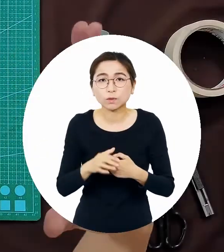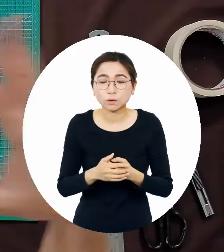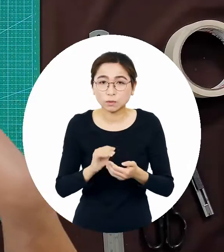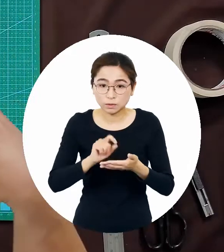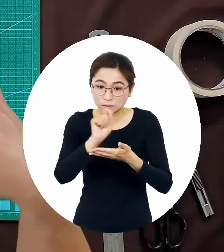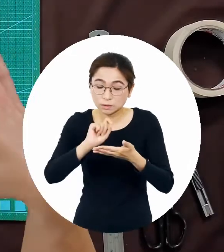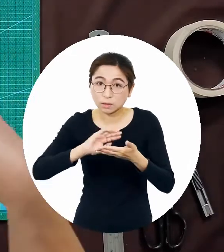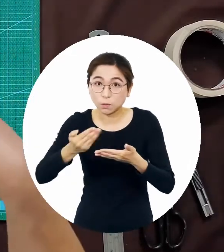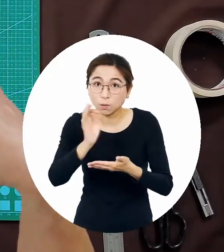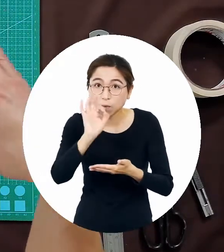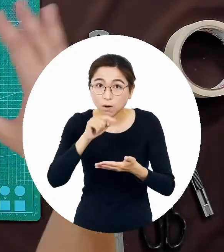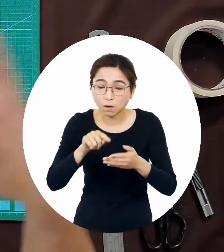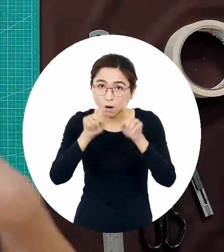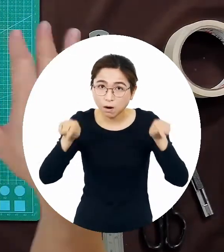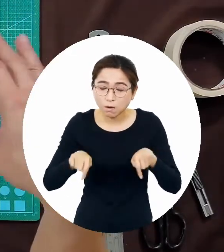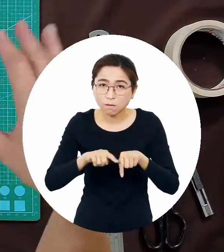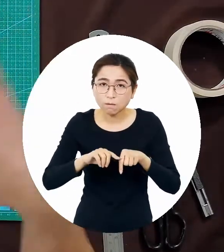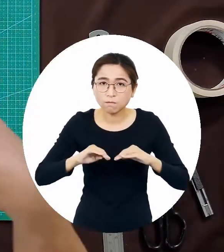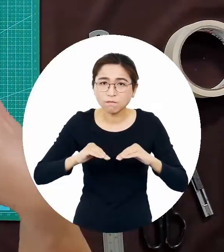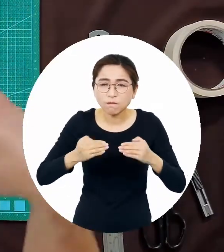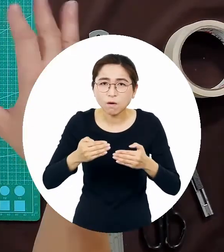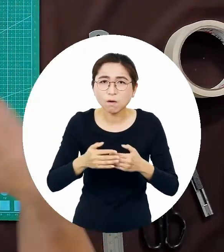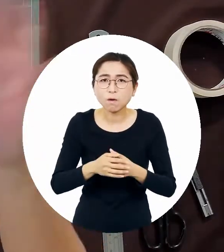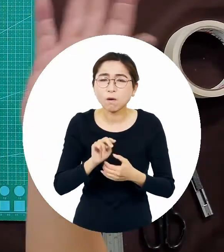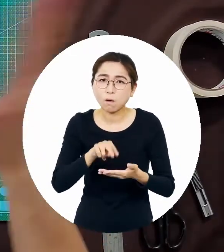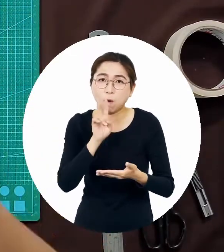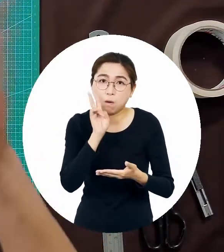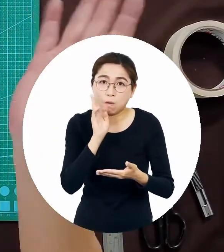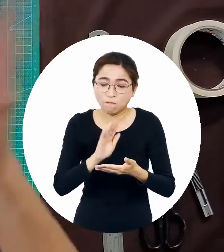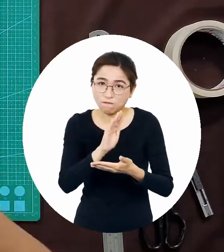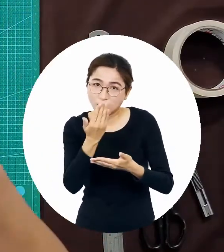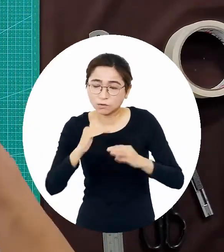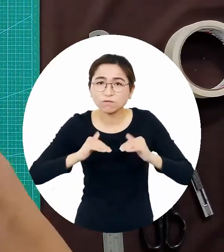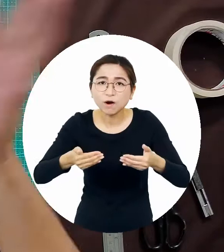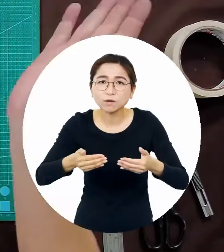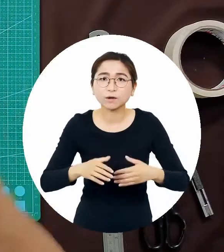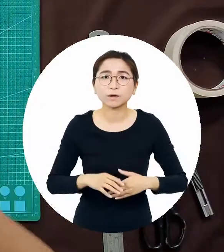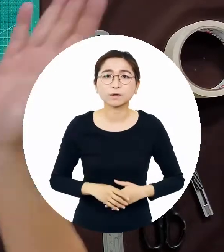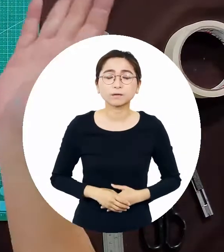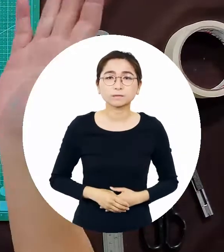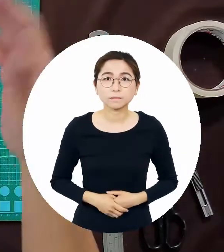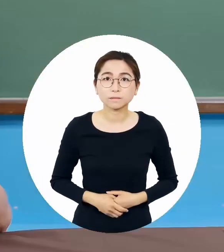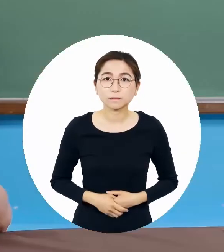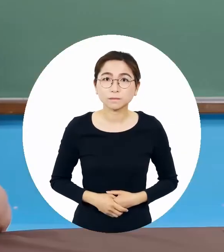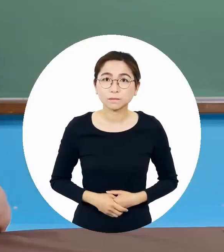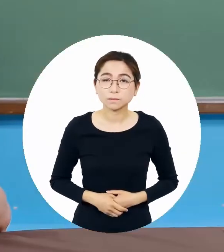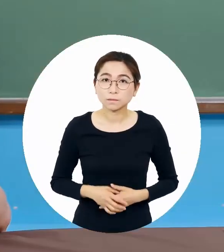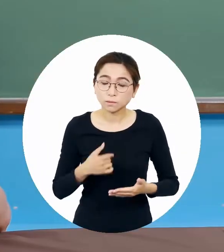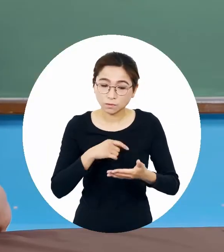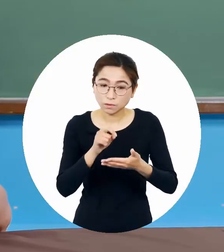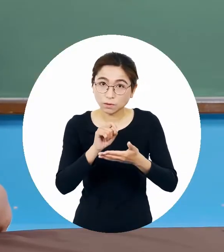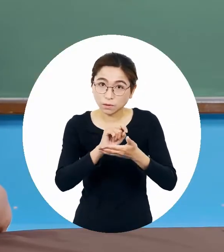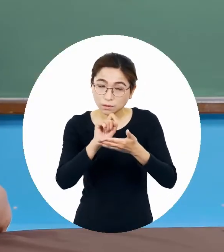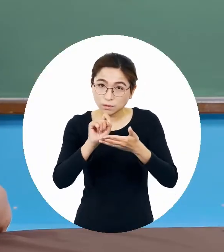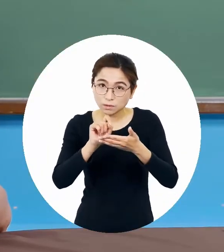咧如果唔調轉咧，我哋版畫咧呢個版畫會反，會好似鏡咁反轉嘅。咁如果你畫